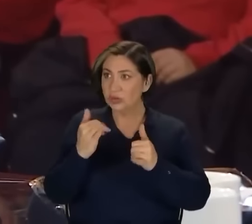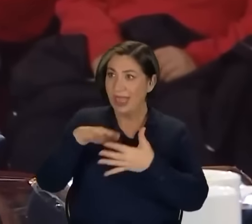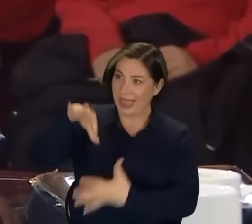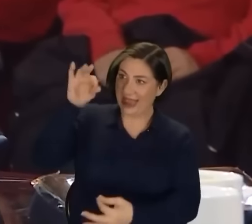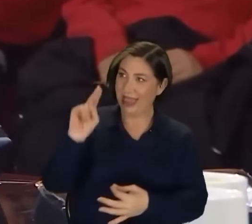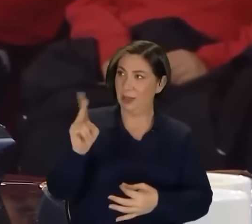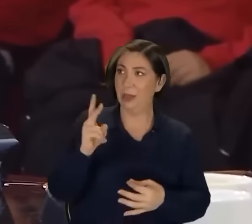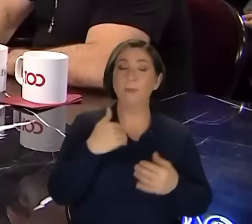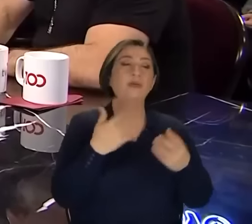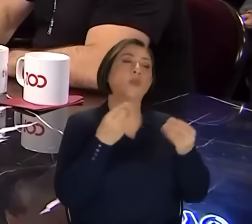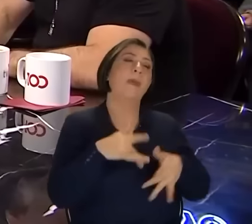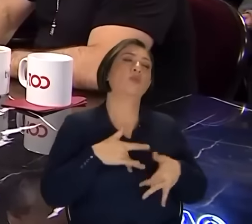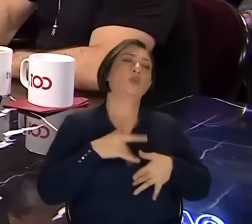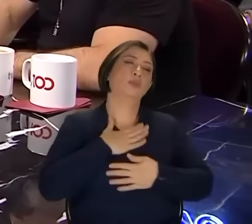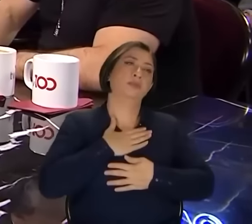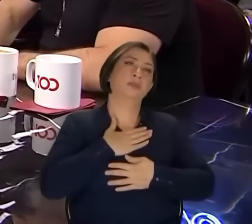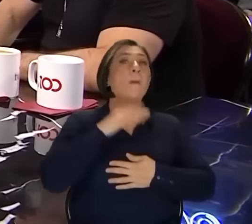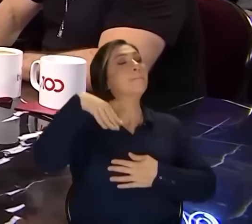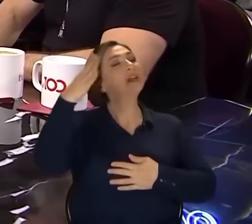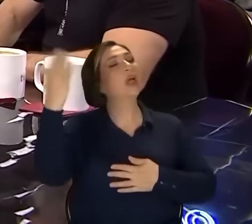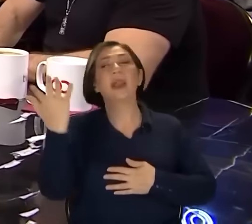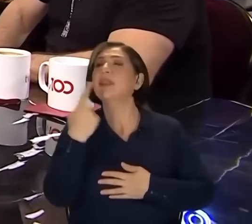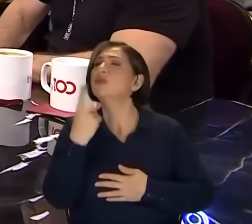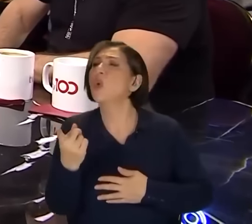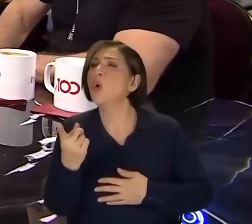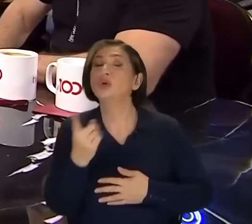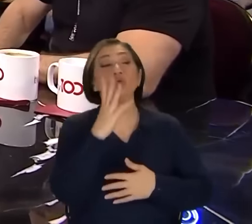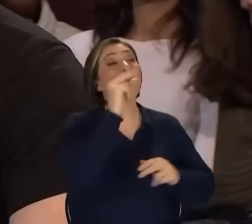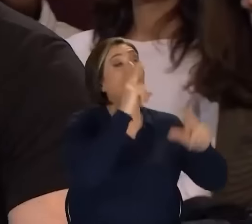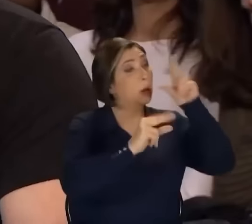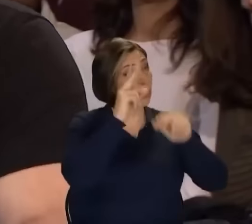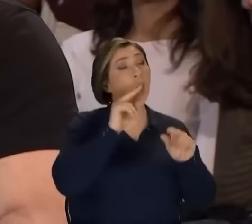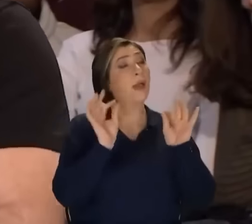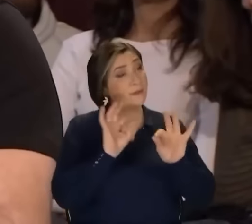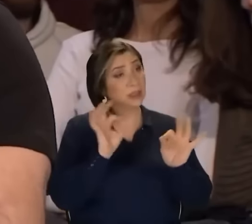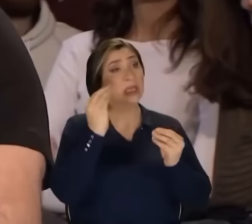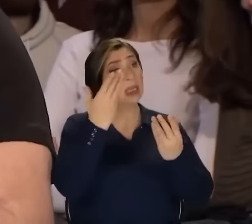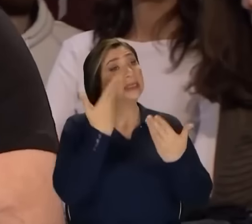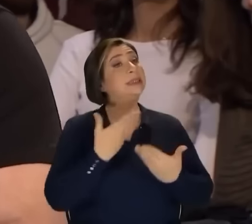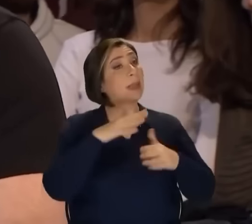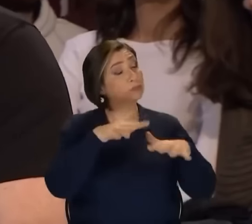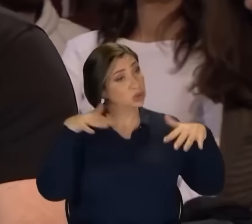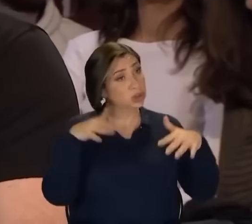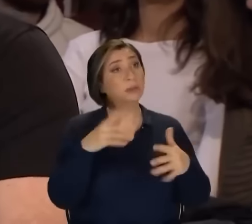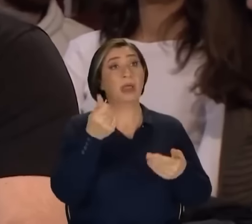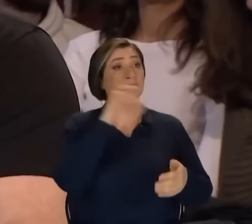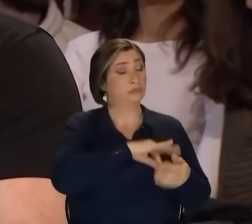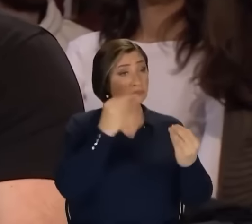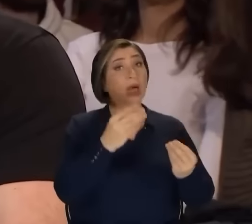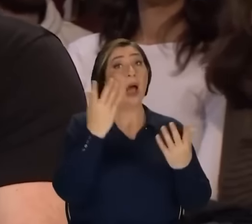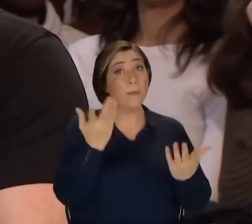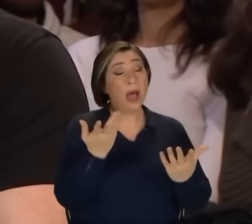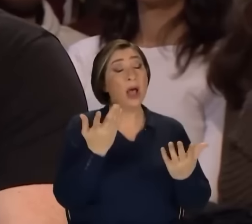diyorsun Ben çok memnunum yaptığım şey Ç ba ne diyor başkaları çok ö çok beğeniyorlar Evet ii izlenmiş de bir filmdir yani Ama